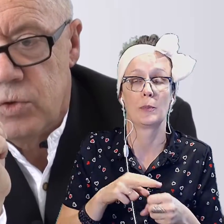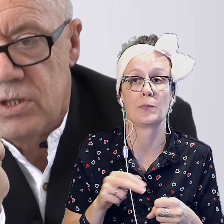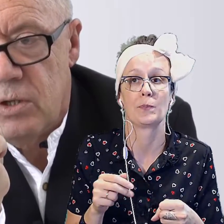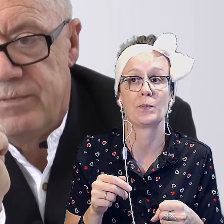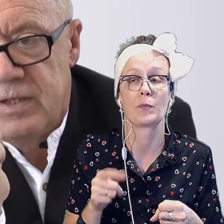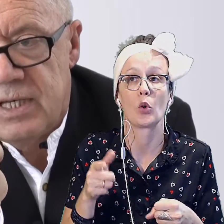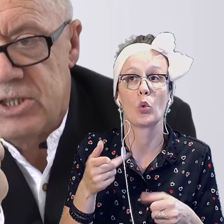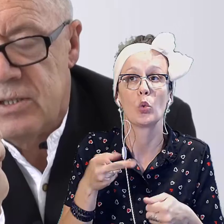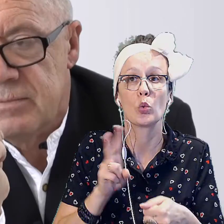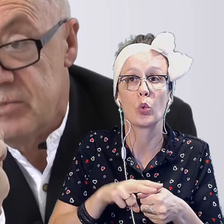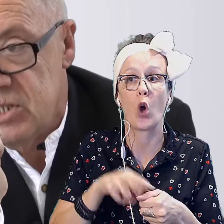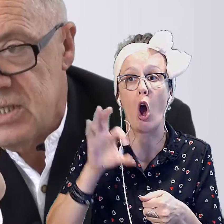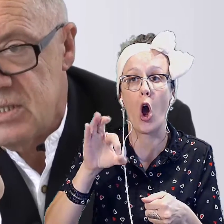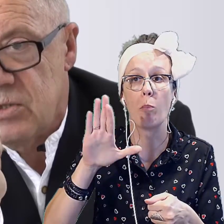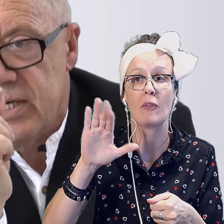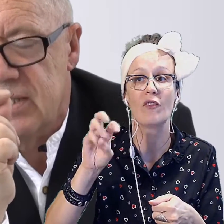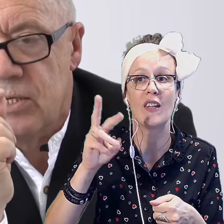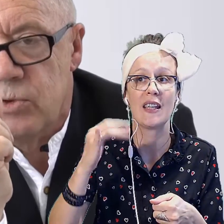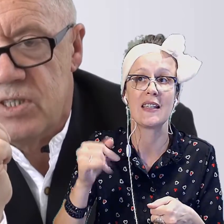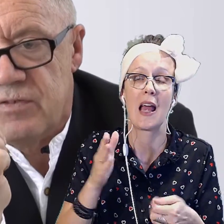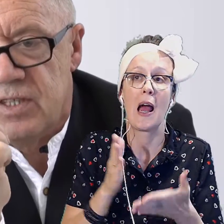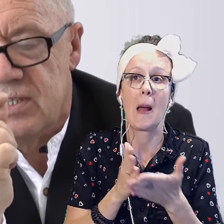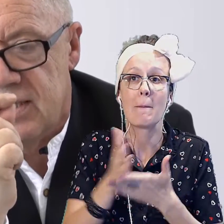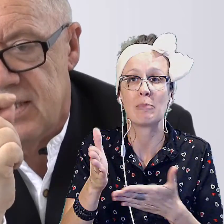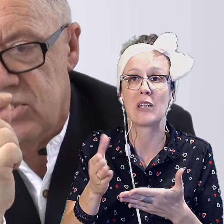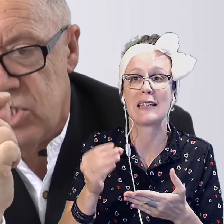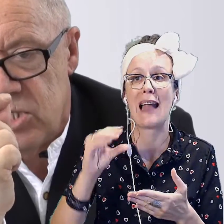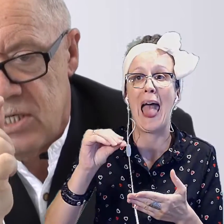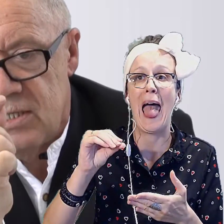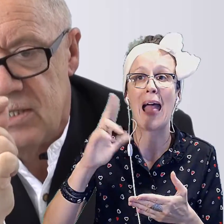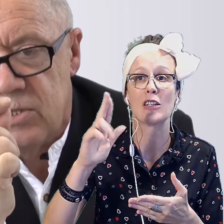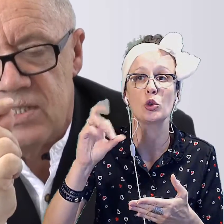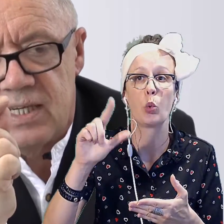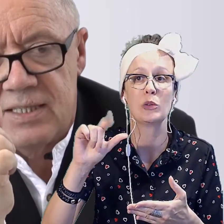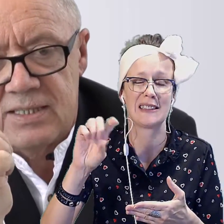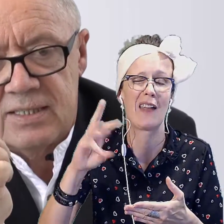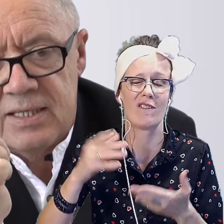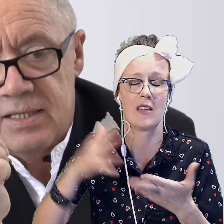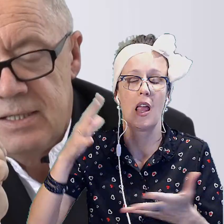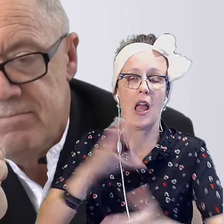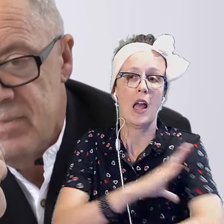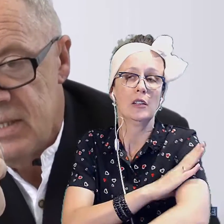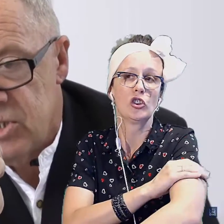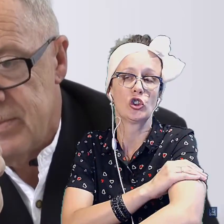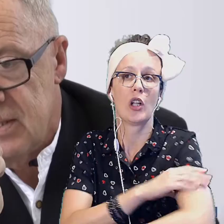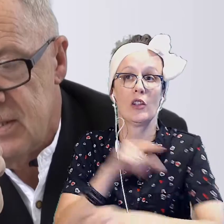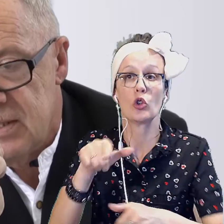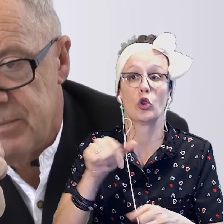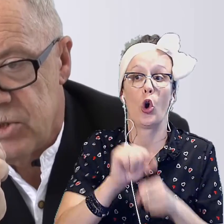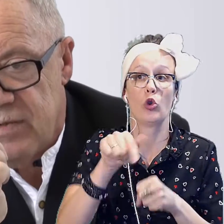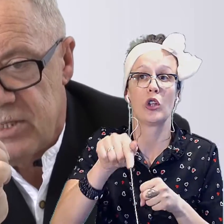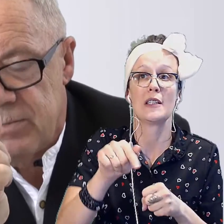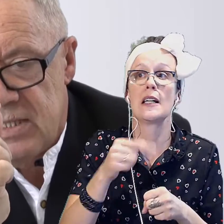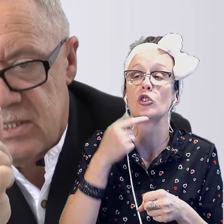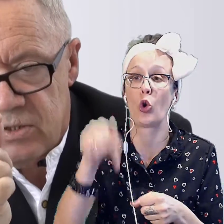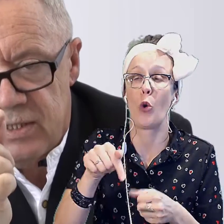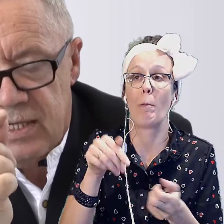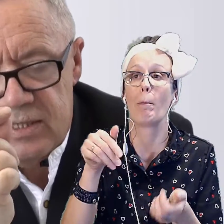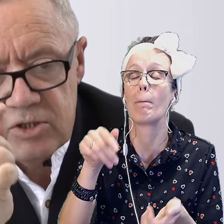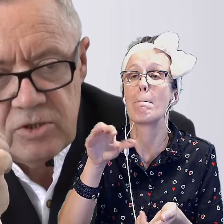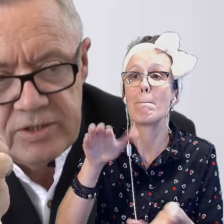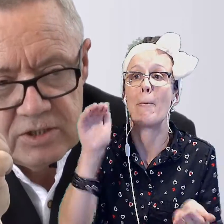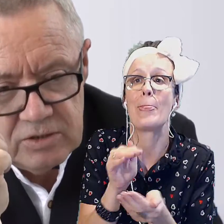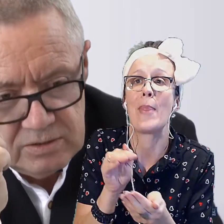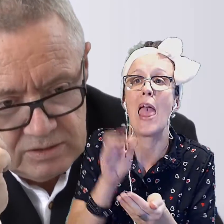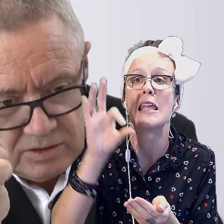który obwinia się często ekskluzywnie na nadciśnienie stąd zalecenia żeby spożywać mniej